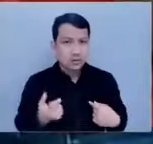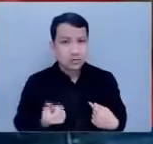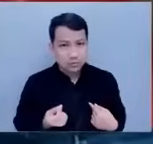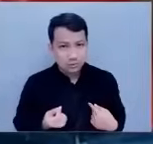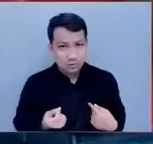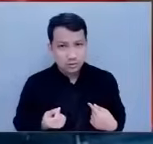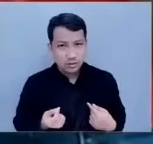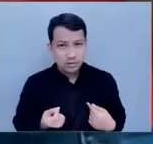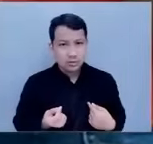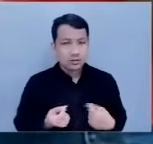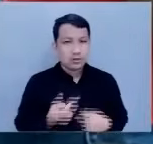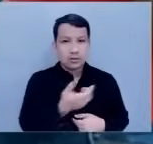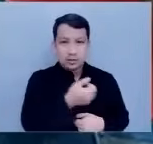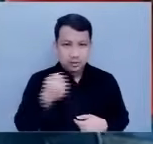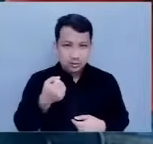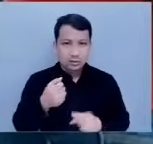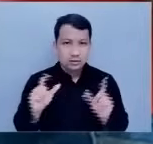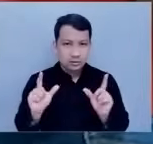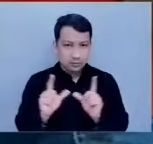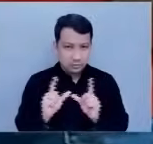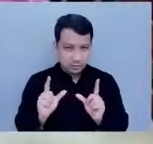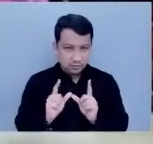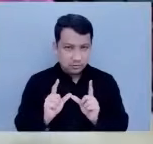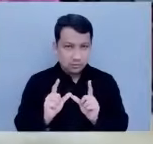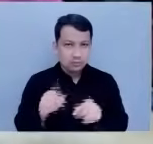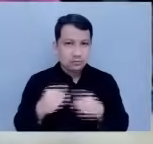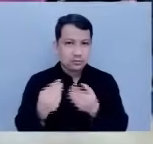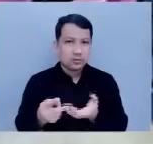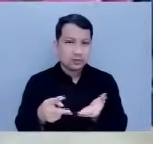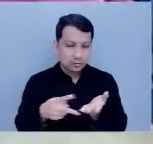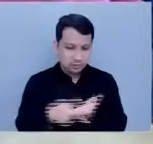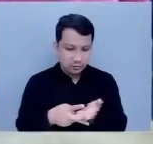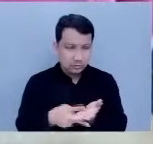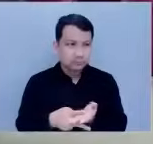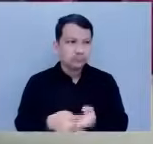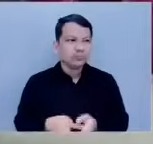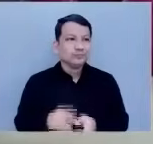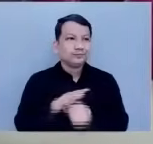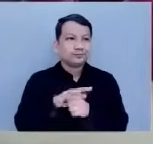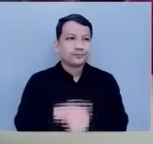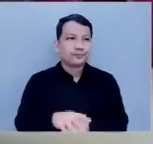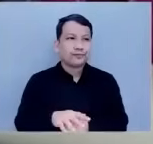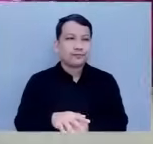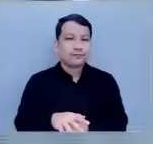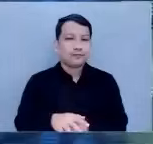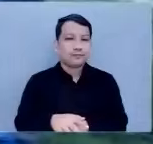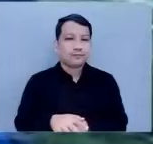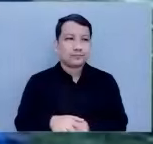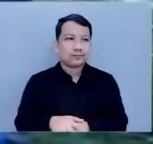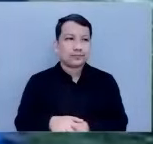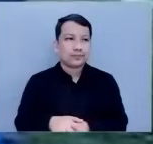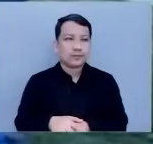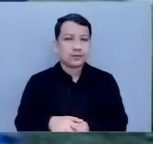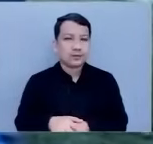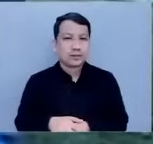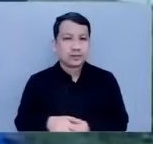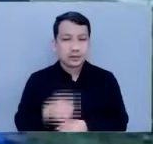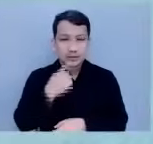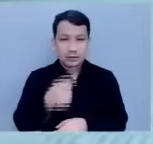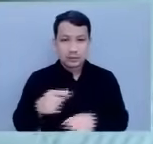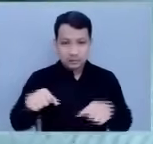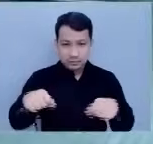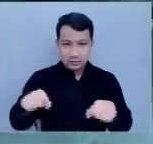Agad kinuha ang lisensya ng rider at pinikitan. Dalawa lang din ng pressure, sir. Mali po ako, sir. Pero bukod sa mga